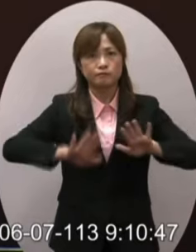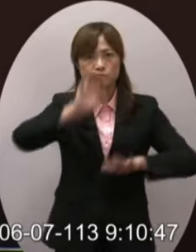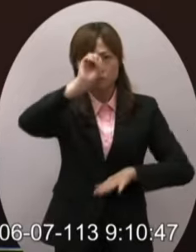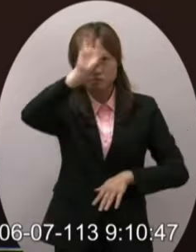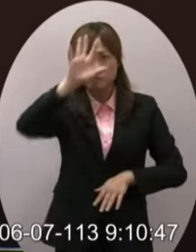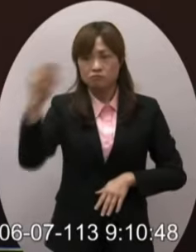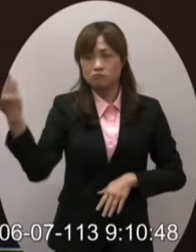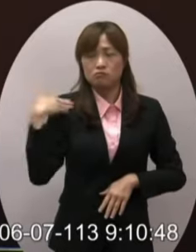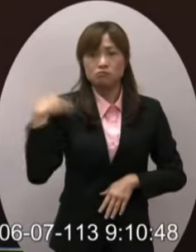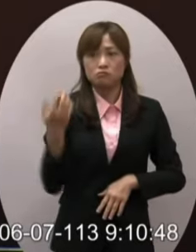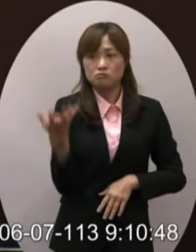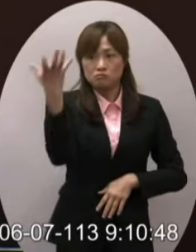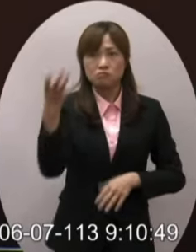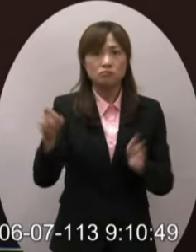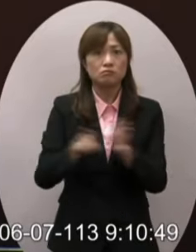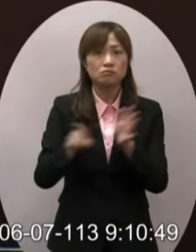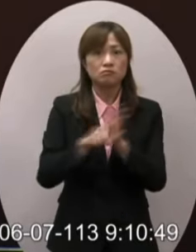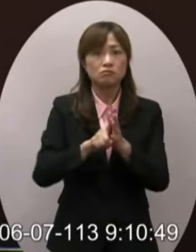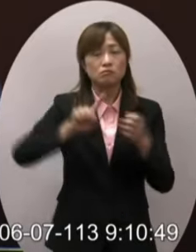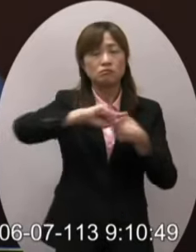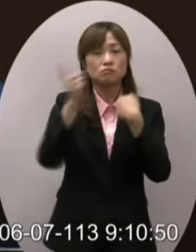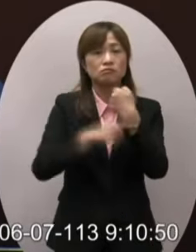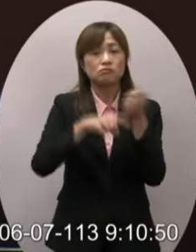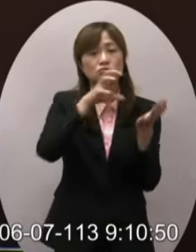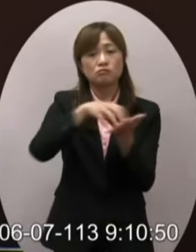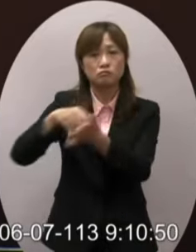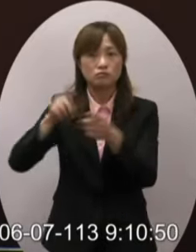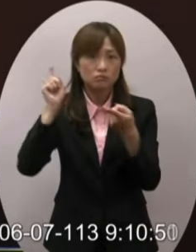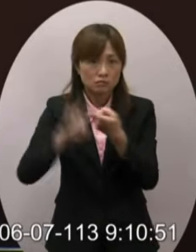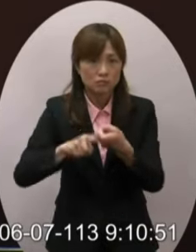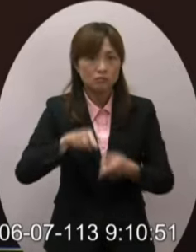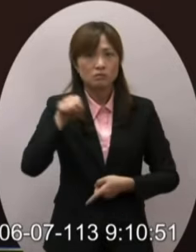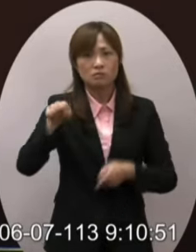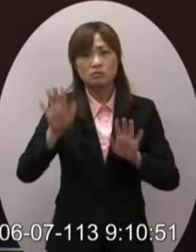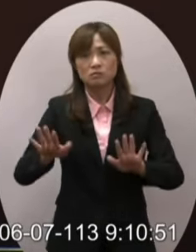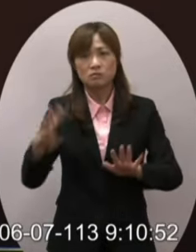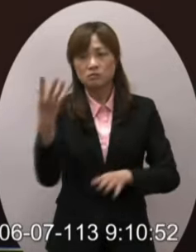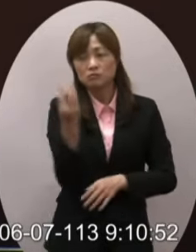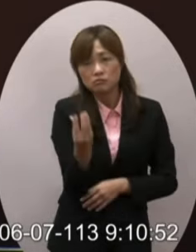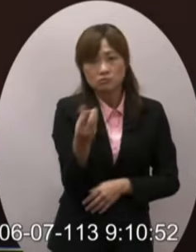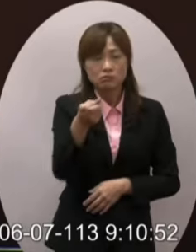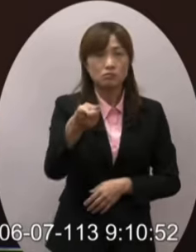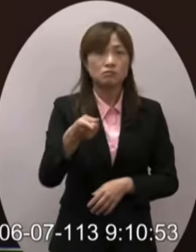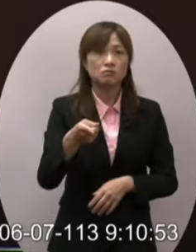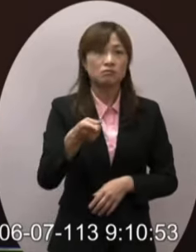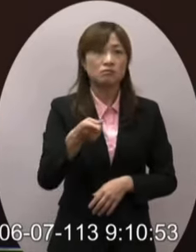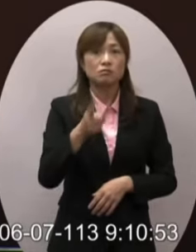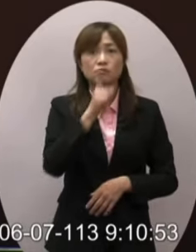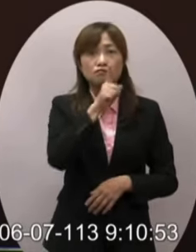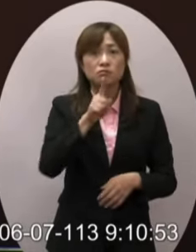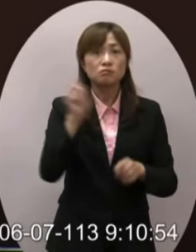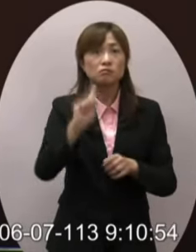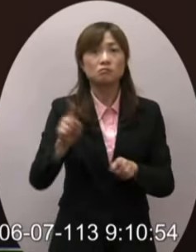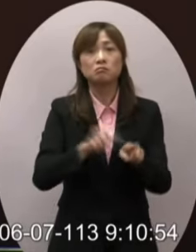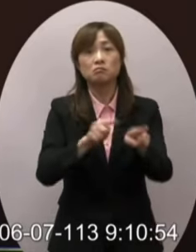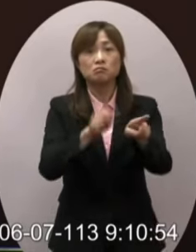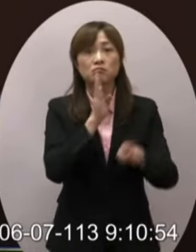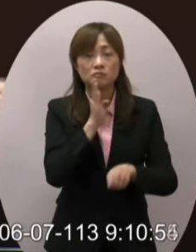候就是正当法律程序，你民进党少数的时候。就也要你们做主才是正当法律